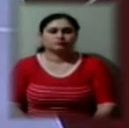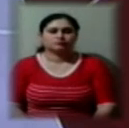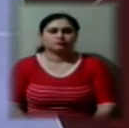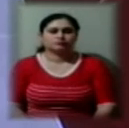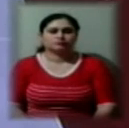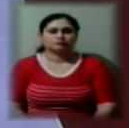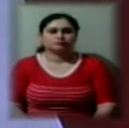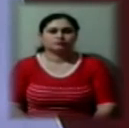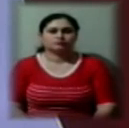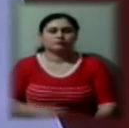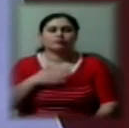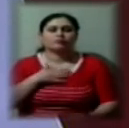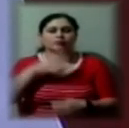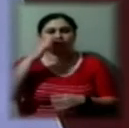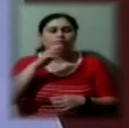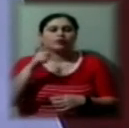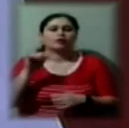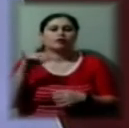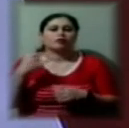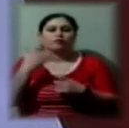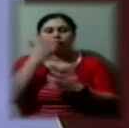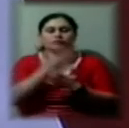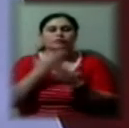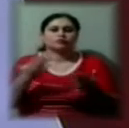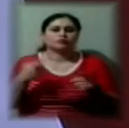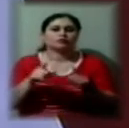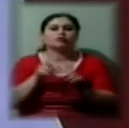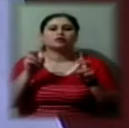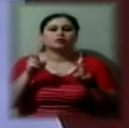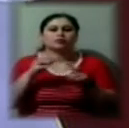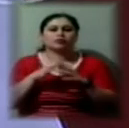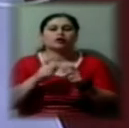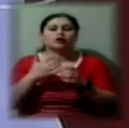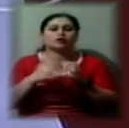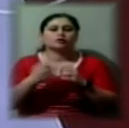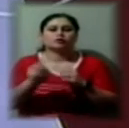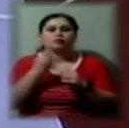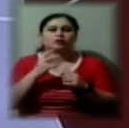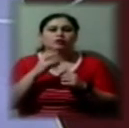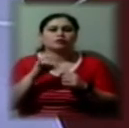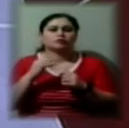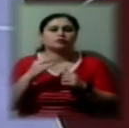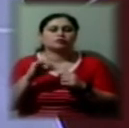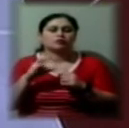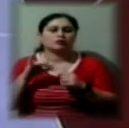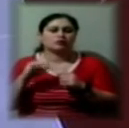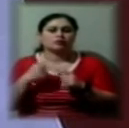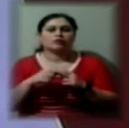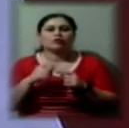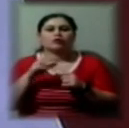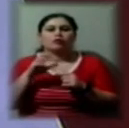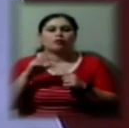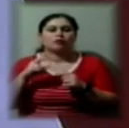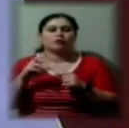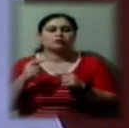«Мій тато – герой». Фотовиставка з такою назвою відкрилася в Херсонській обласній універсальній науковій бібліотеці імені Олеся Гончара.